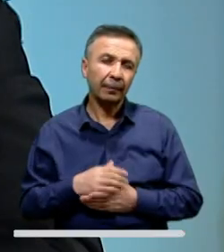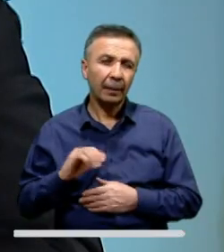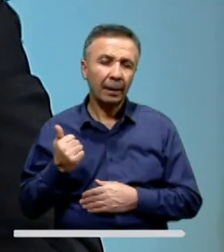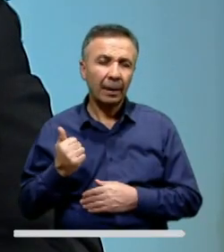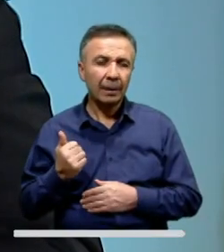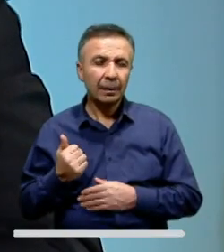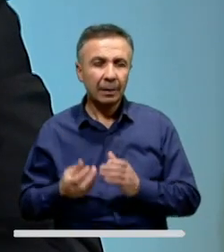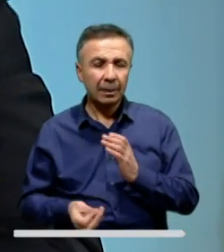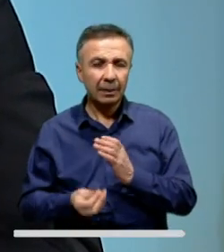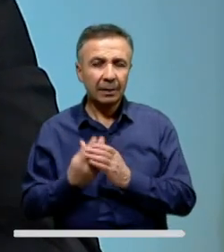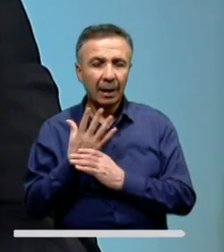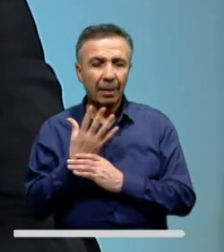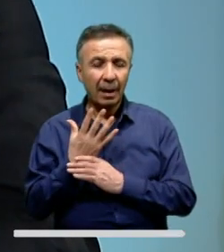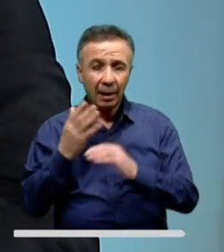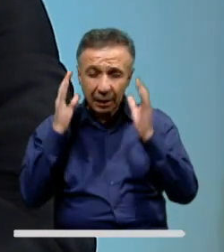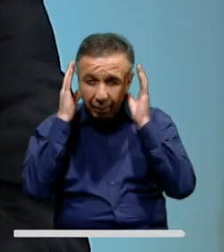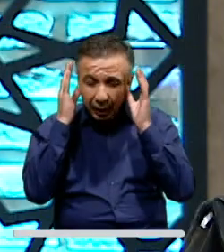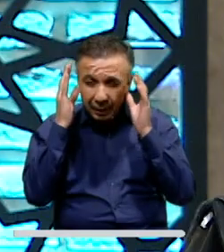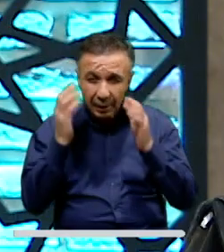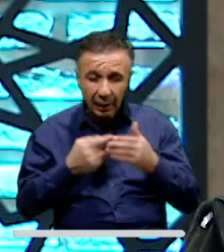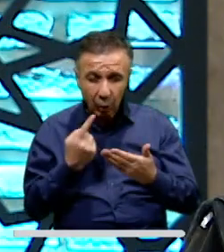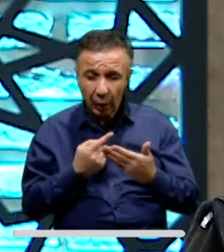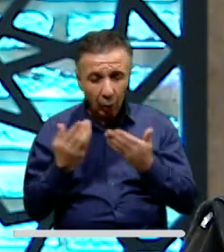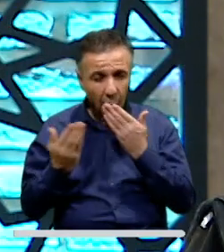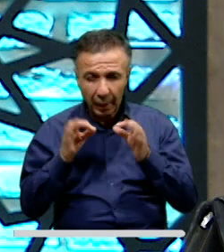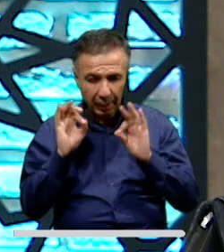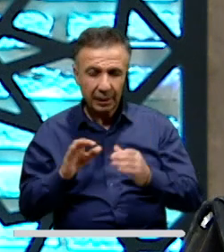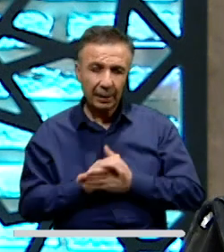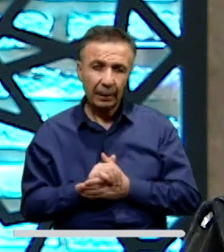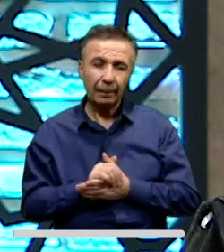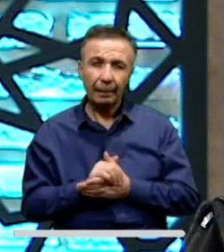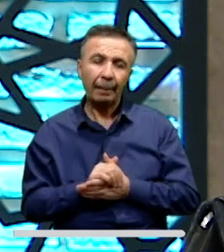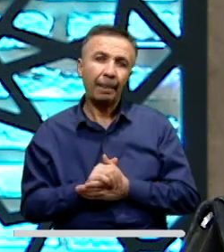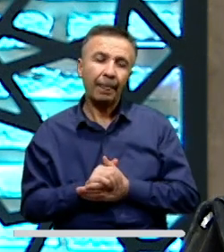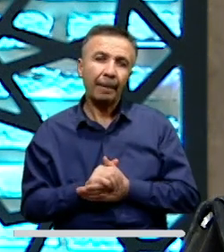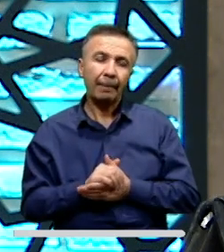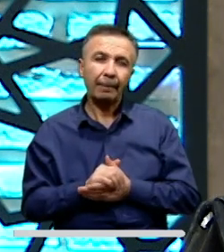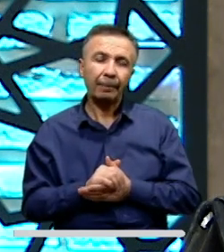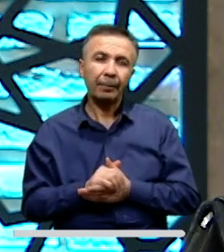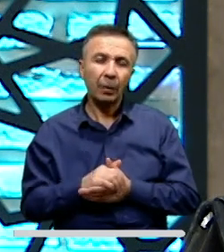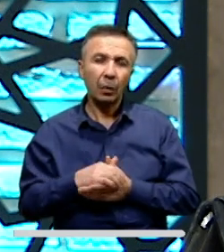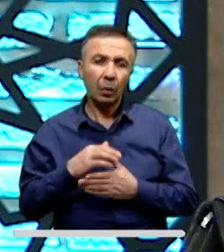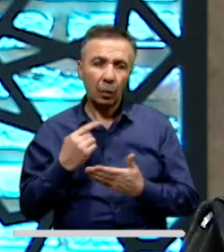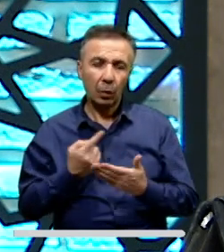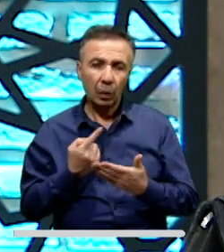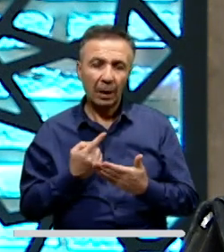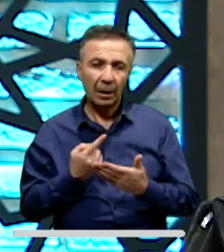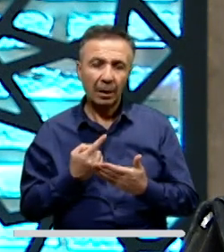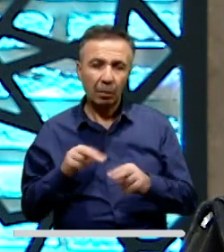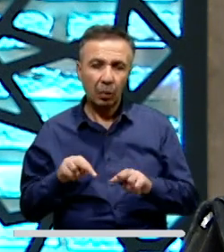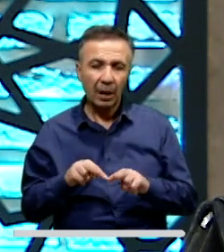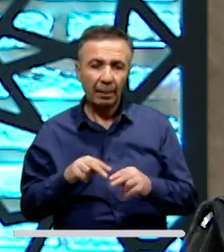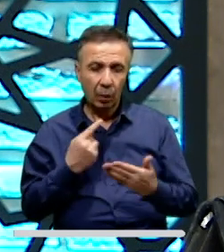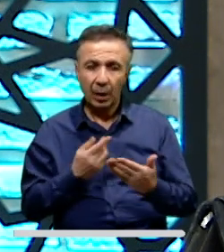namazı itibariyle mukabele okumaya başlayacaklar. O heyecan başladı. Belki bazıları şimdiden başladı. Mukabele okuyan hoca efendiyle